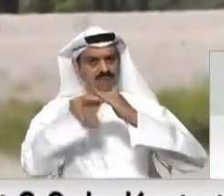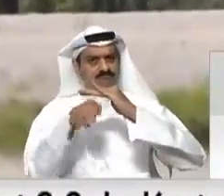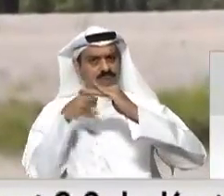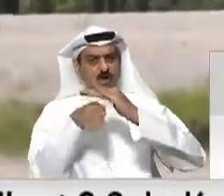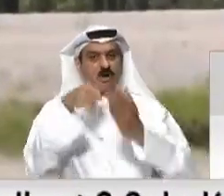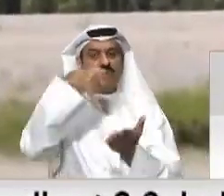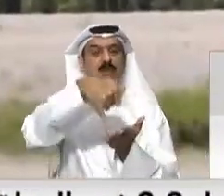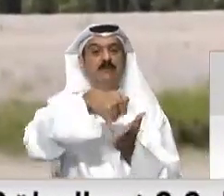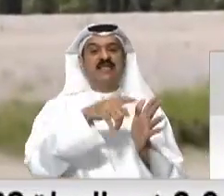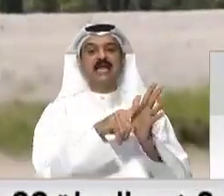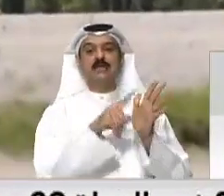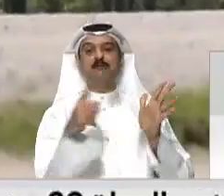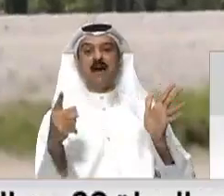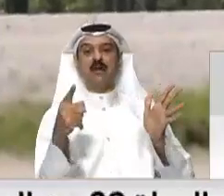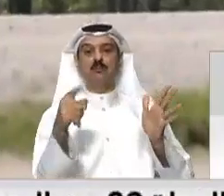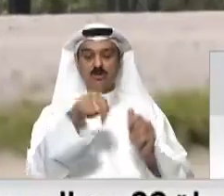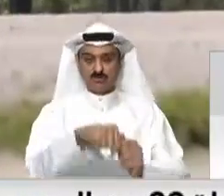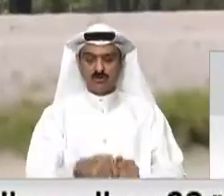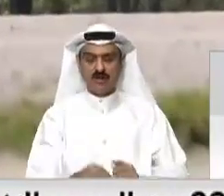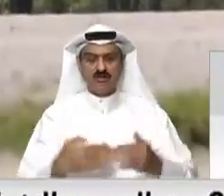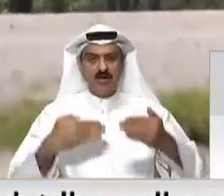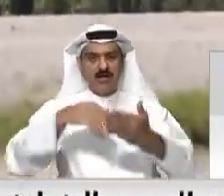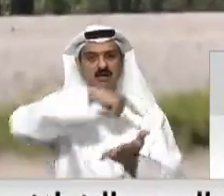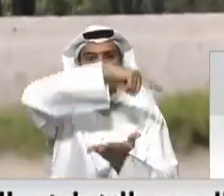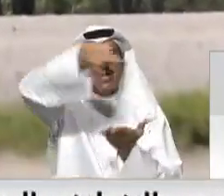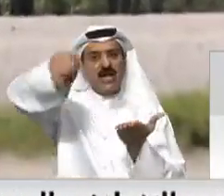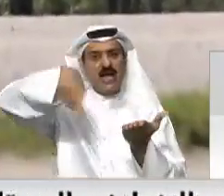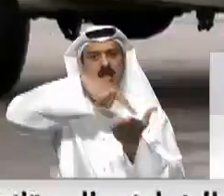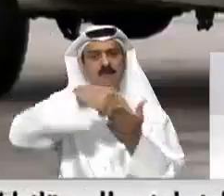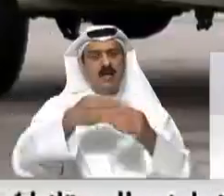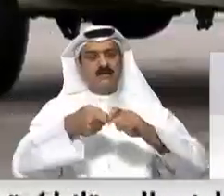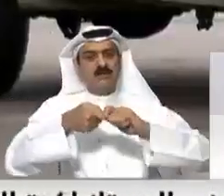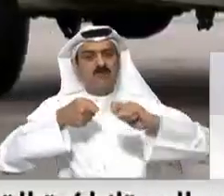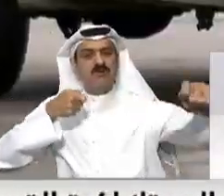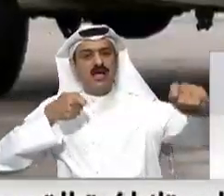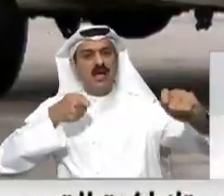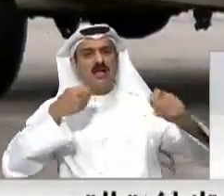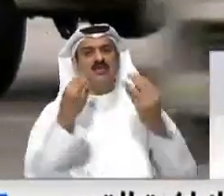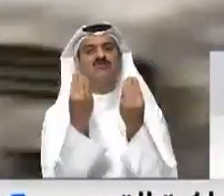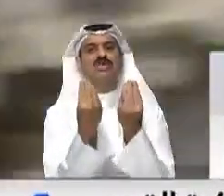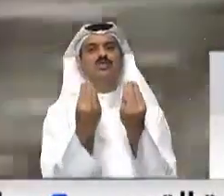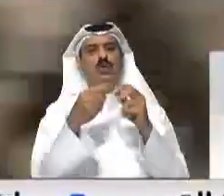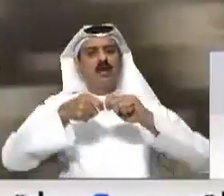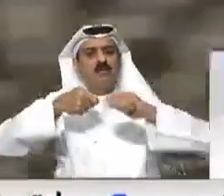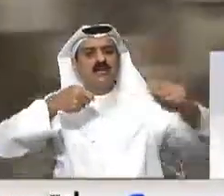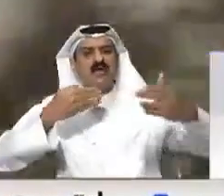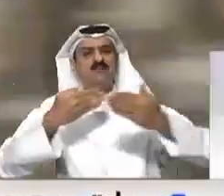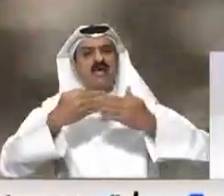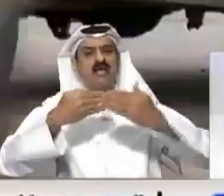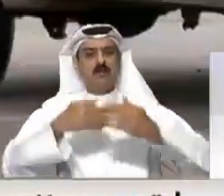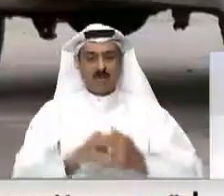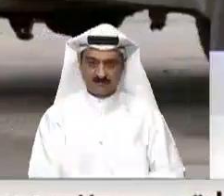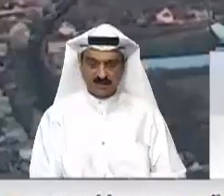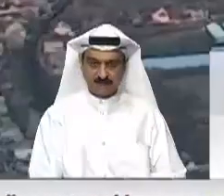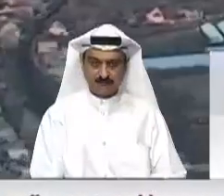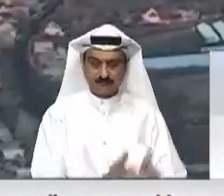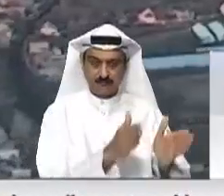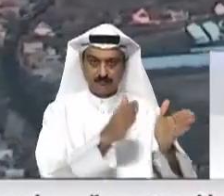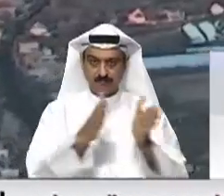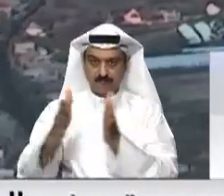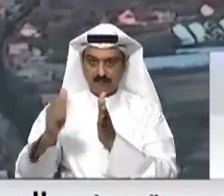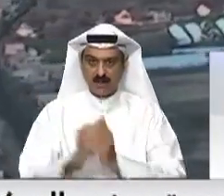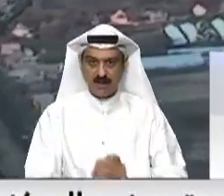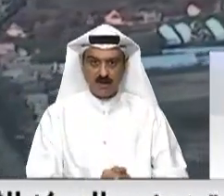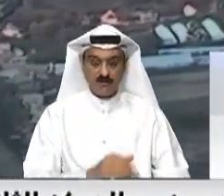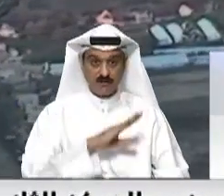مدينه باخموت ولا تفصلها عن المبنى الاداري سوى مئات الامتار في حين بثت قوات دونيتسكي المواليه